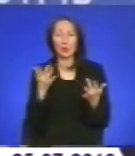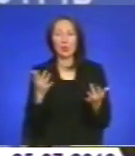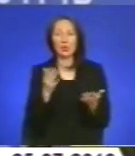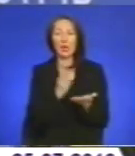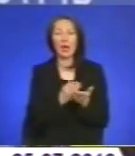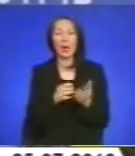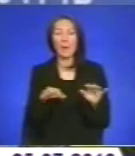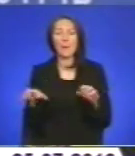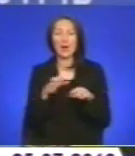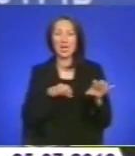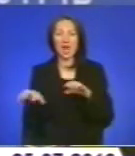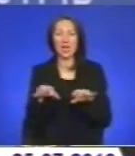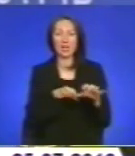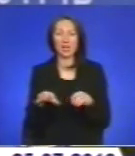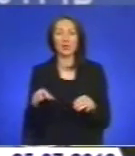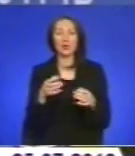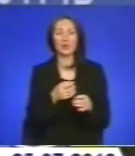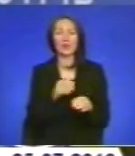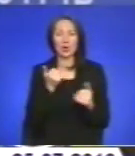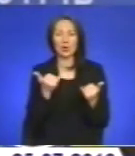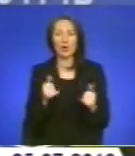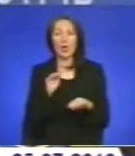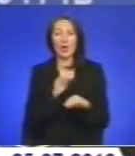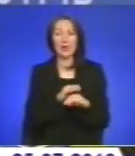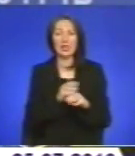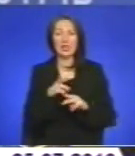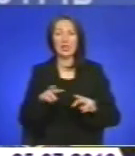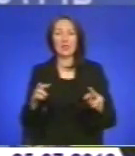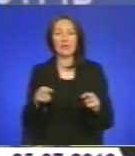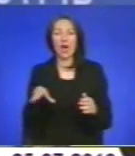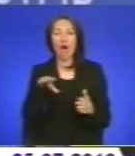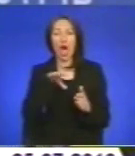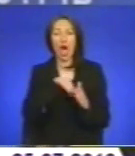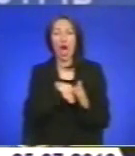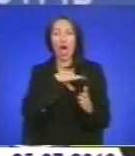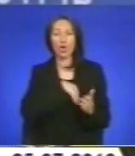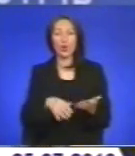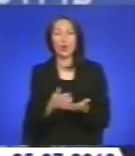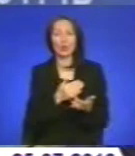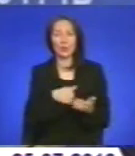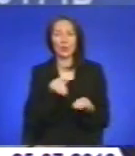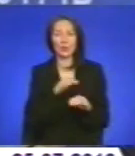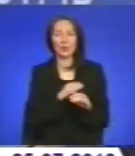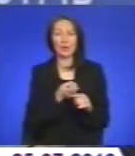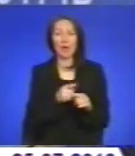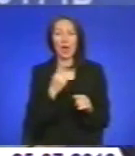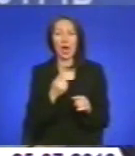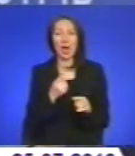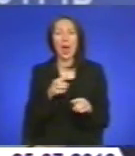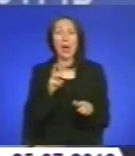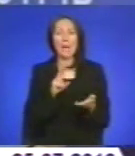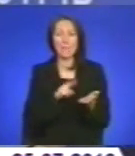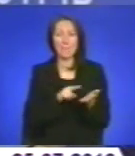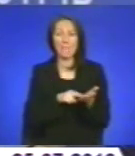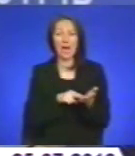сьогодні фіксує фахівці Міністерства доходів і зборів. Це, по-перше, це марка акцизного податку для цигарок без фільтру наклеюється